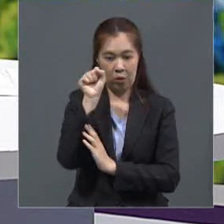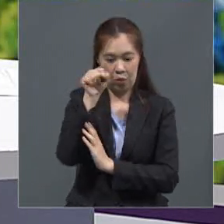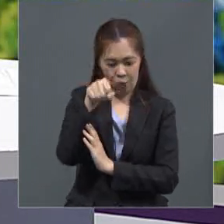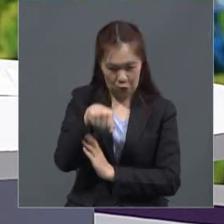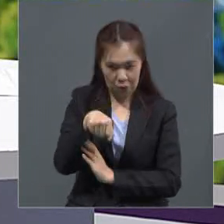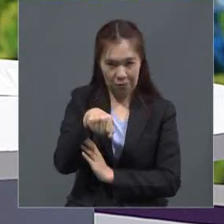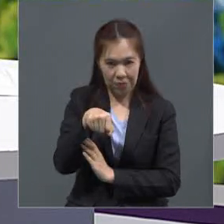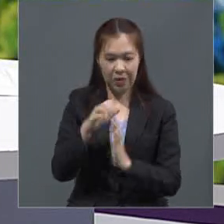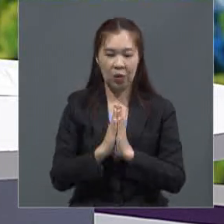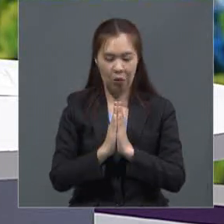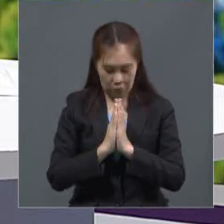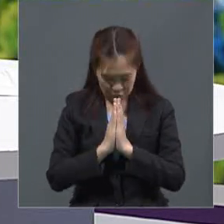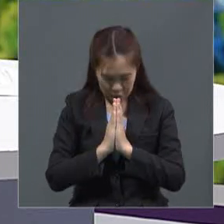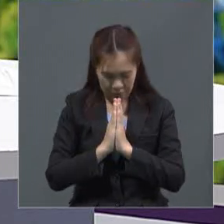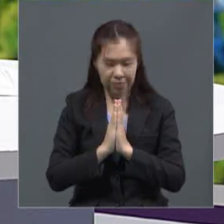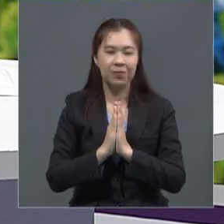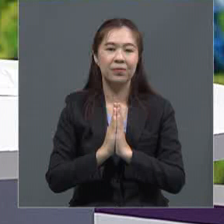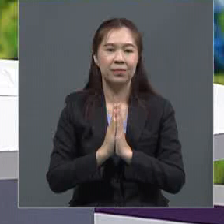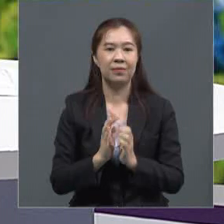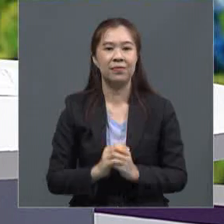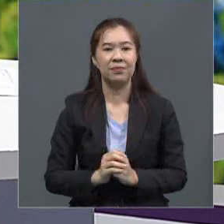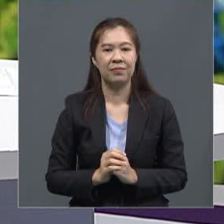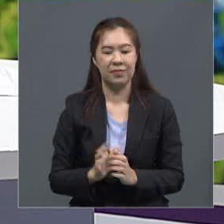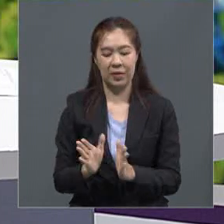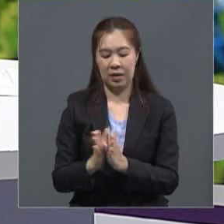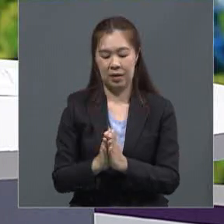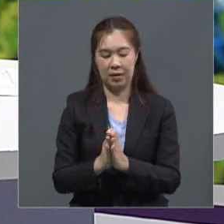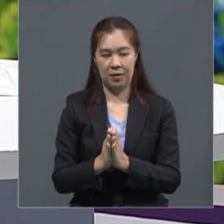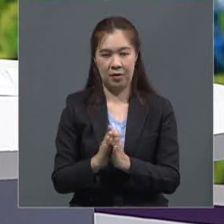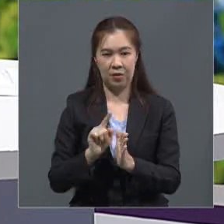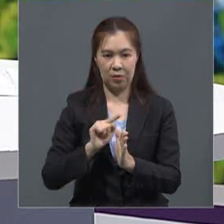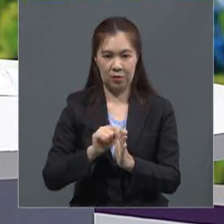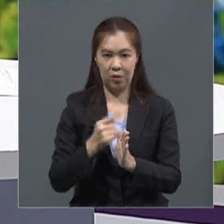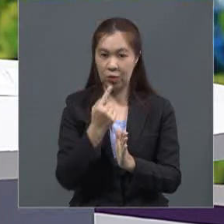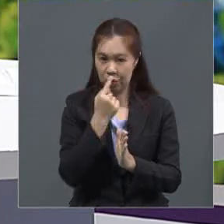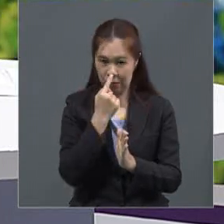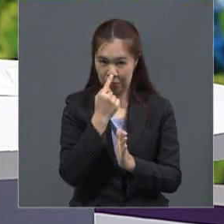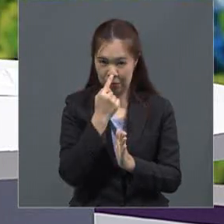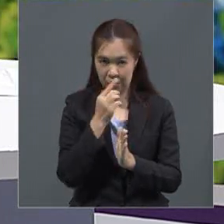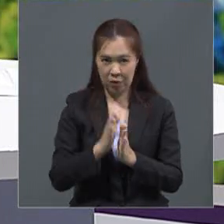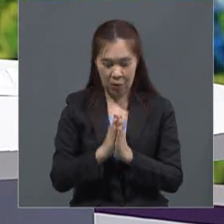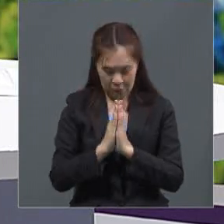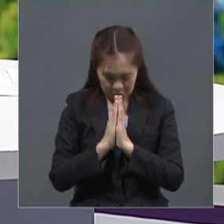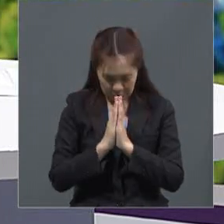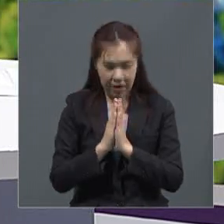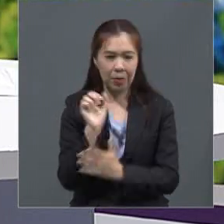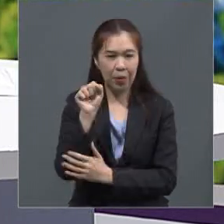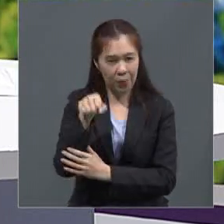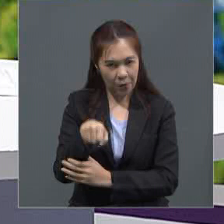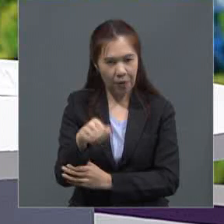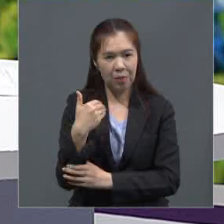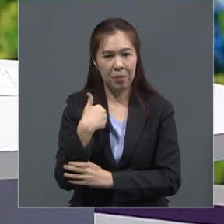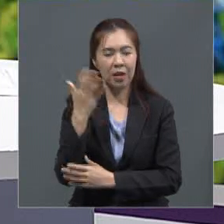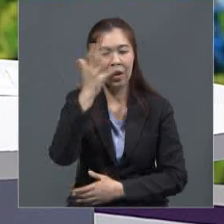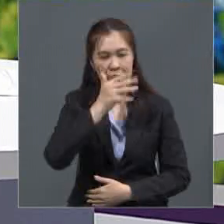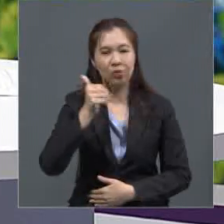ไปใช่ค่ะแล้วนิ้วโป้งของเรานี่แหละค่ะก็จะจบอยู่ที่จมูกอย่างเงี้ยค่ะค่อยๆไ้ลงไปแบบนี้อ่อนน้อมถ่อมตนก็ถือว่าเป็นการไหว้